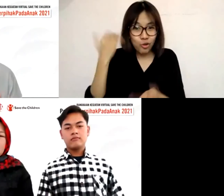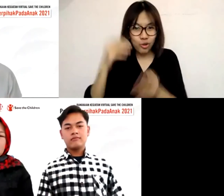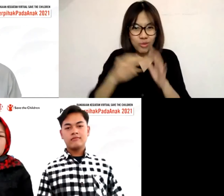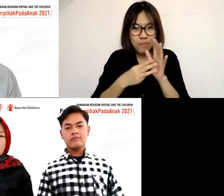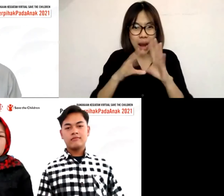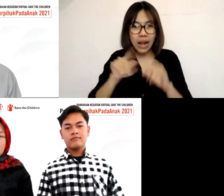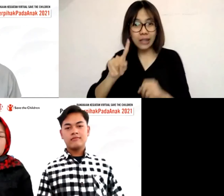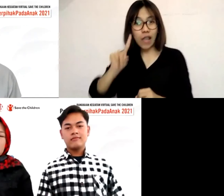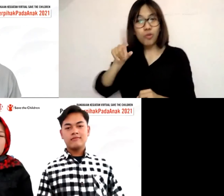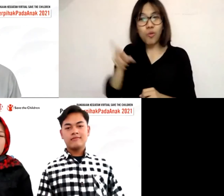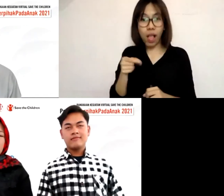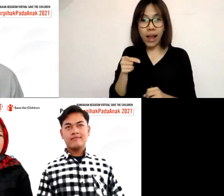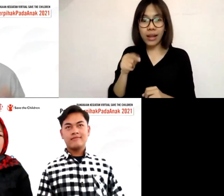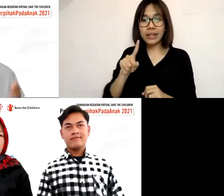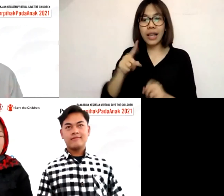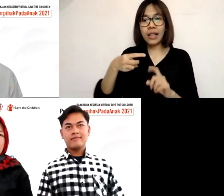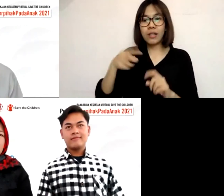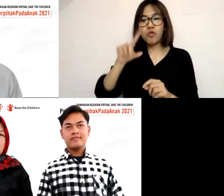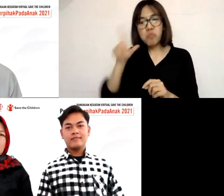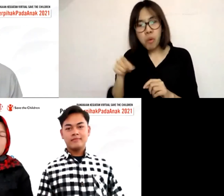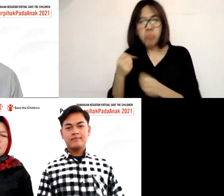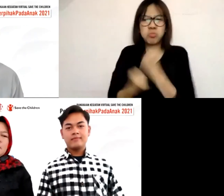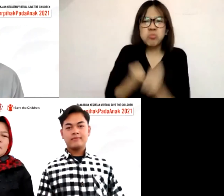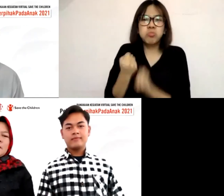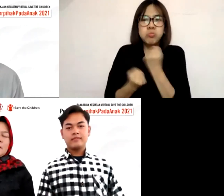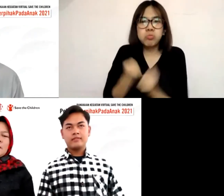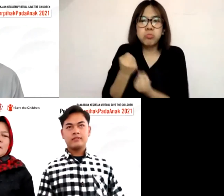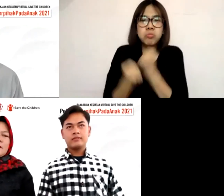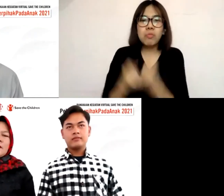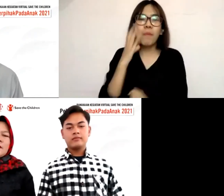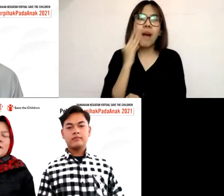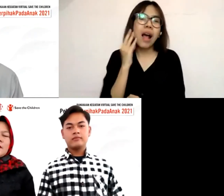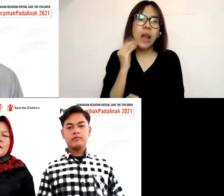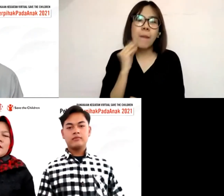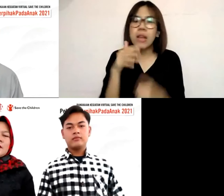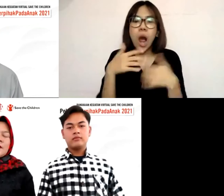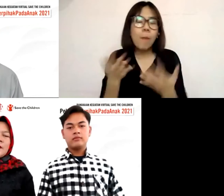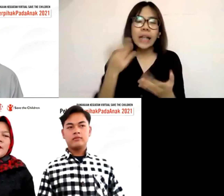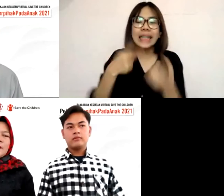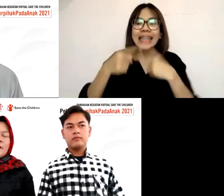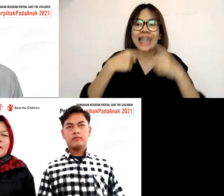ngapain aja waktu itu sebagai pramusaji dan pengalamannya tentunya ketika magang?